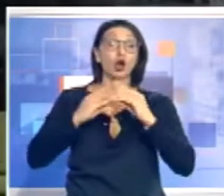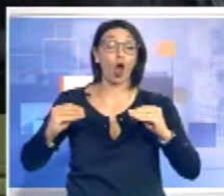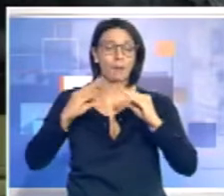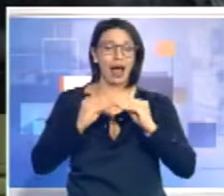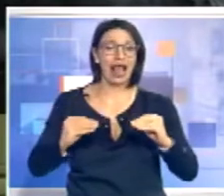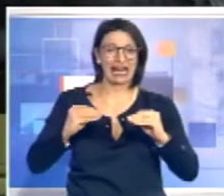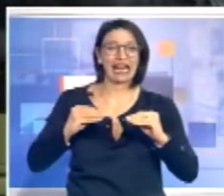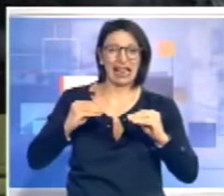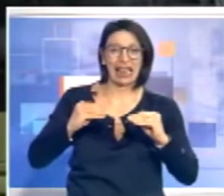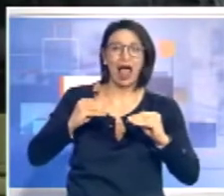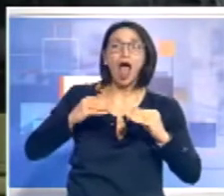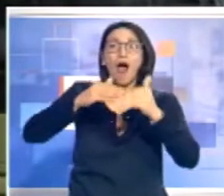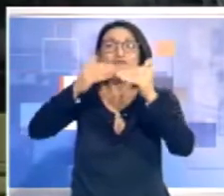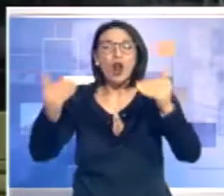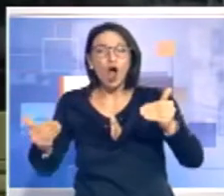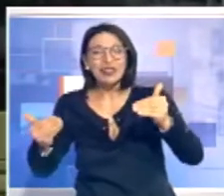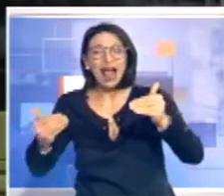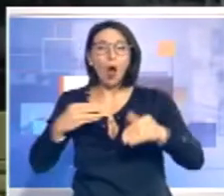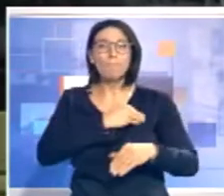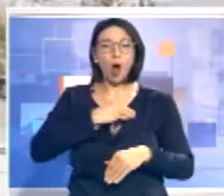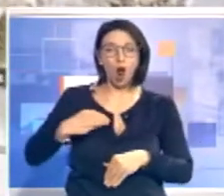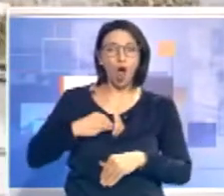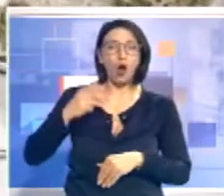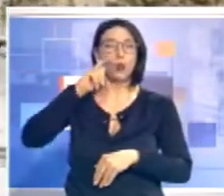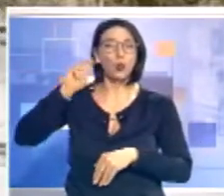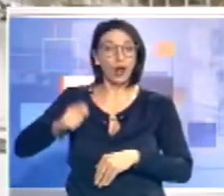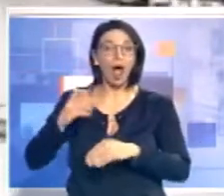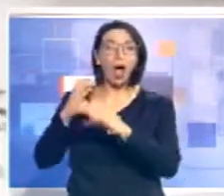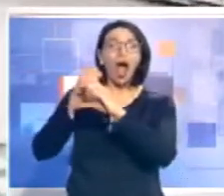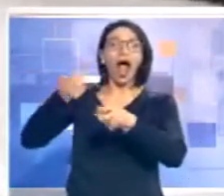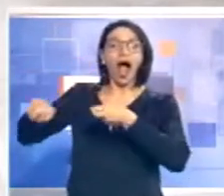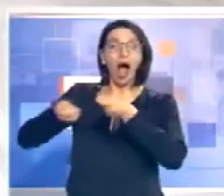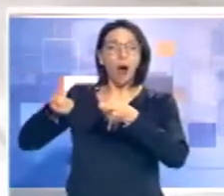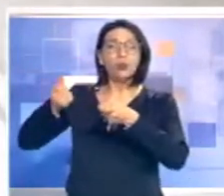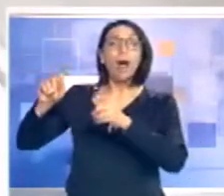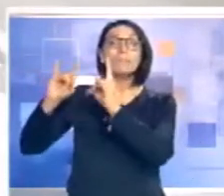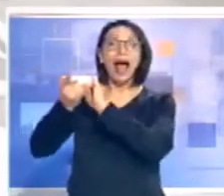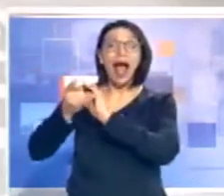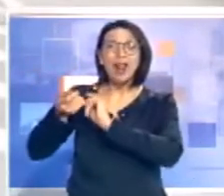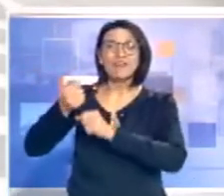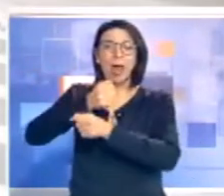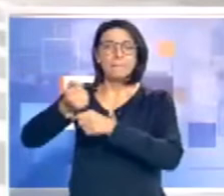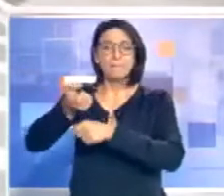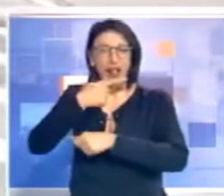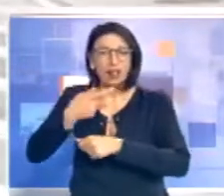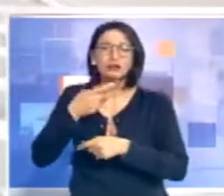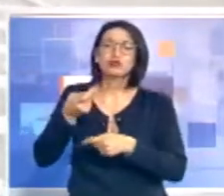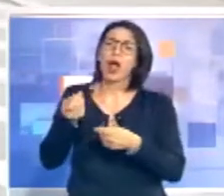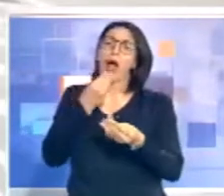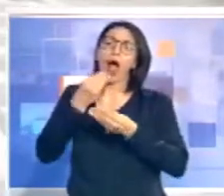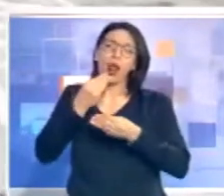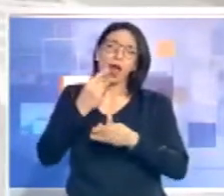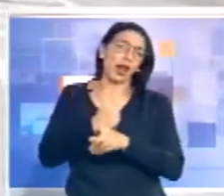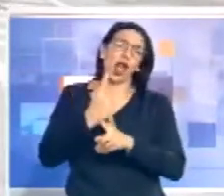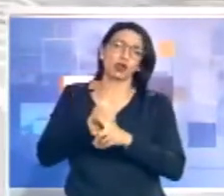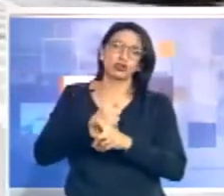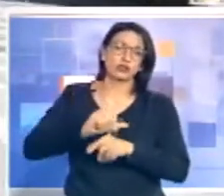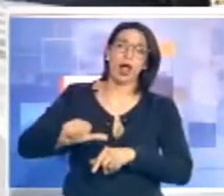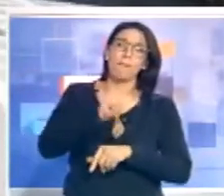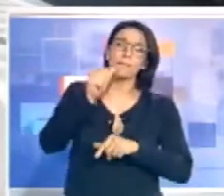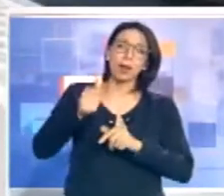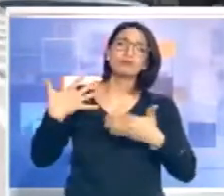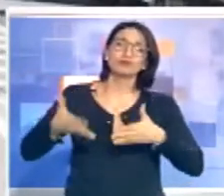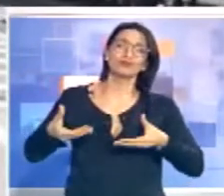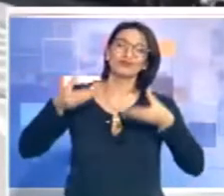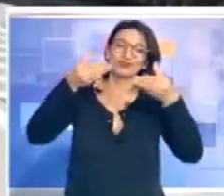Pcemisha, alla frontiera tra Polonia ed Ucraina, l'autobus partito da Melfi con medicinali e generi di prima necessità che sono stati consegnati al